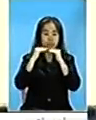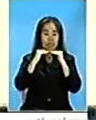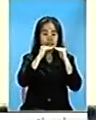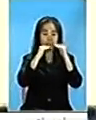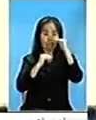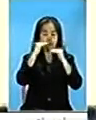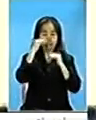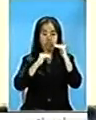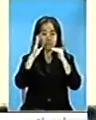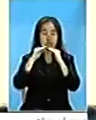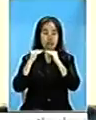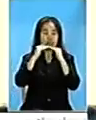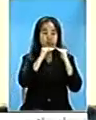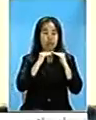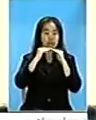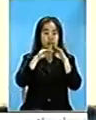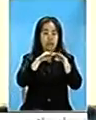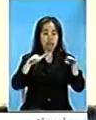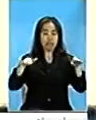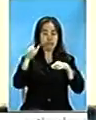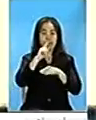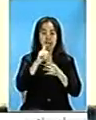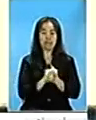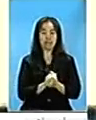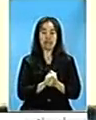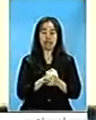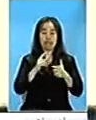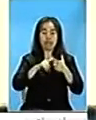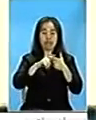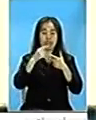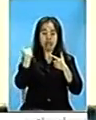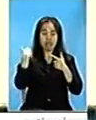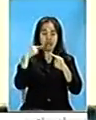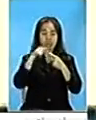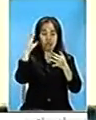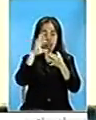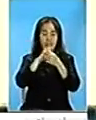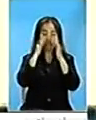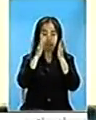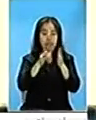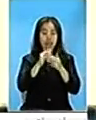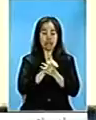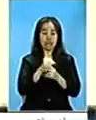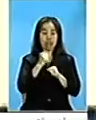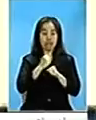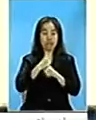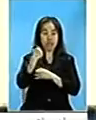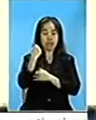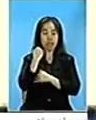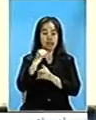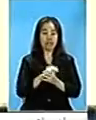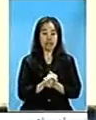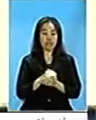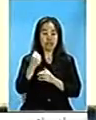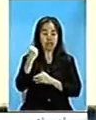ษาอังกฤษใช้คำว่า check and balance อย่างไรอันที่สองถ้าเผื่อมันจะมุ่งไปสู่เสียงอำนาจเสียง